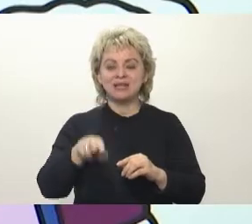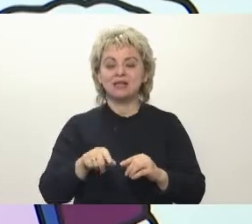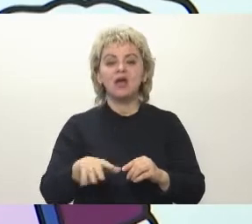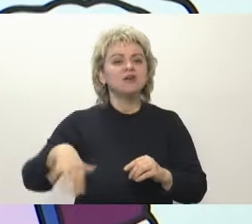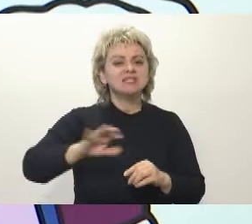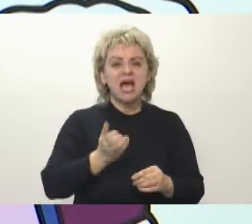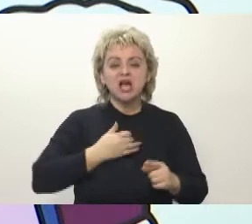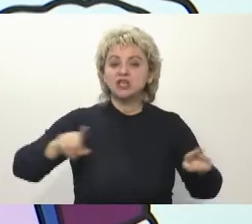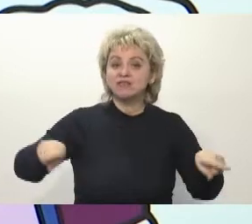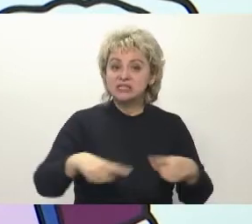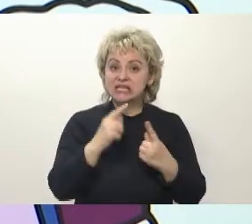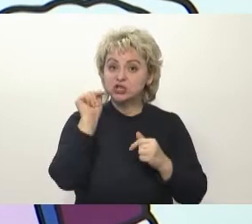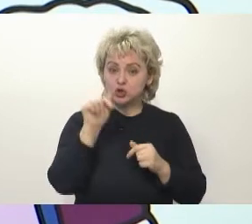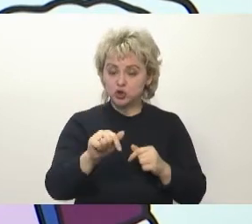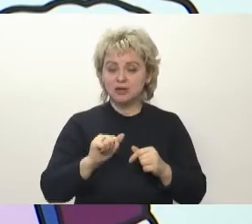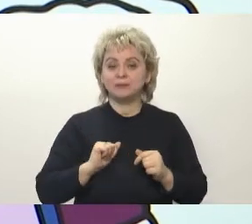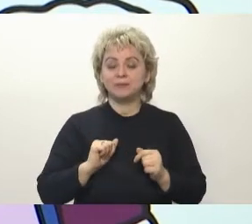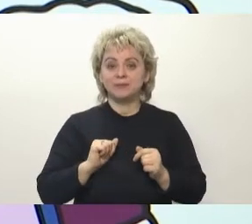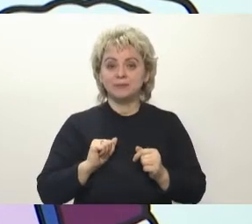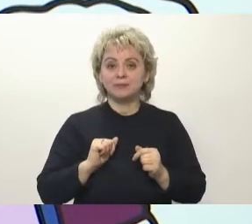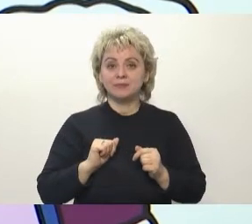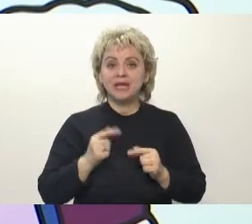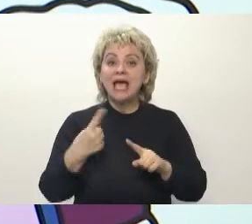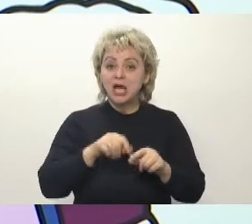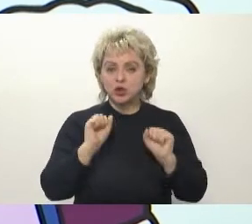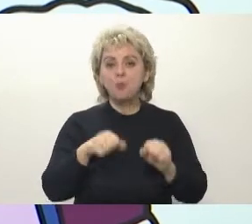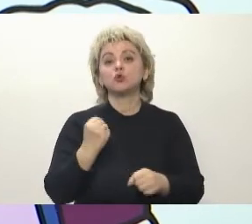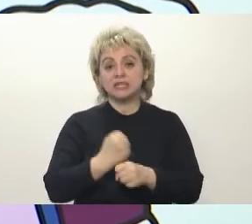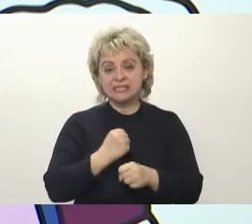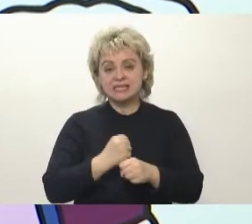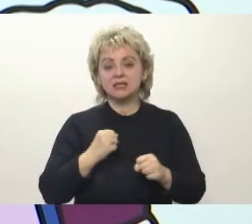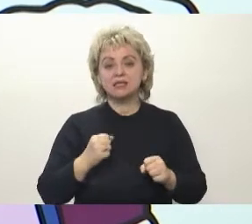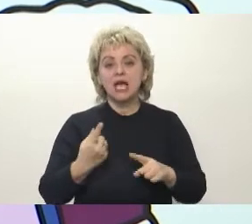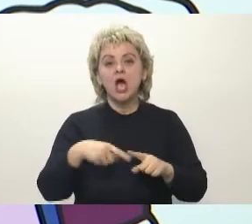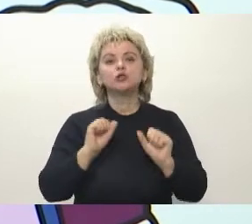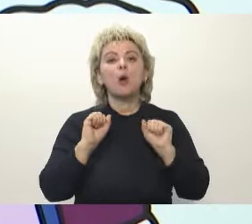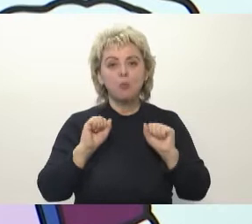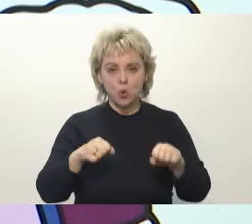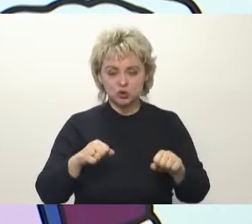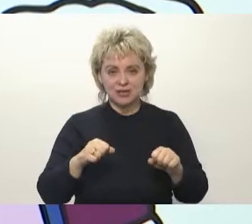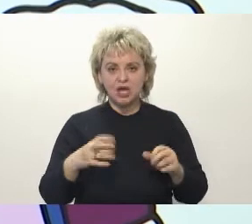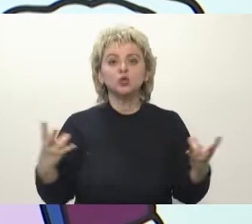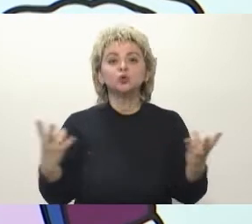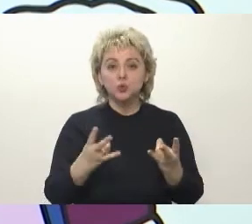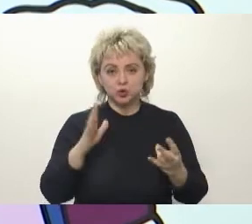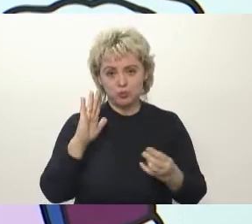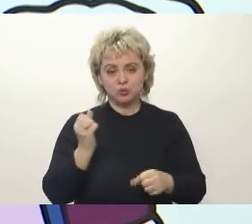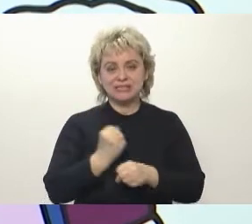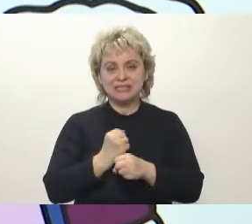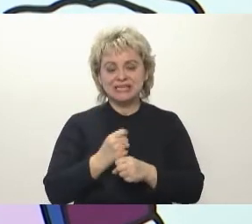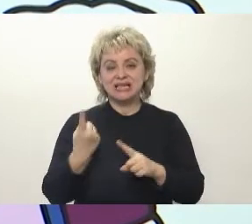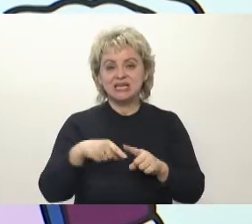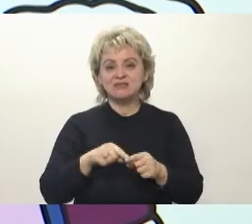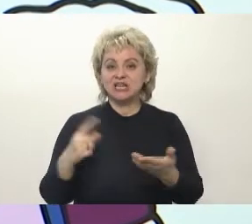хотят воскресить их, конечно. И это можно будет сделать. Это можно и нужно будет сделать в комиксе